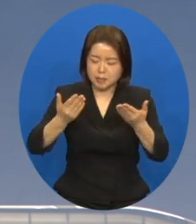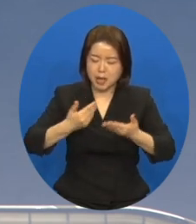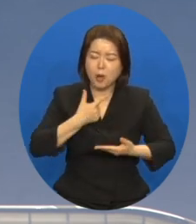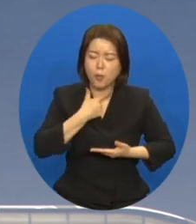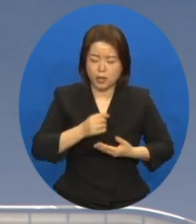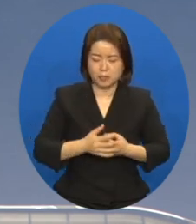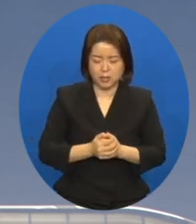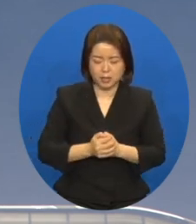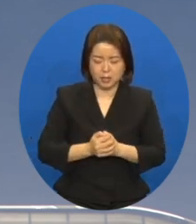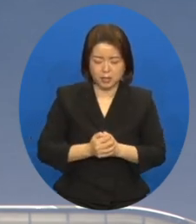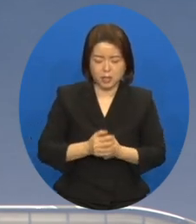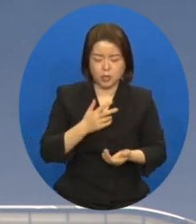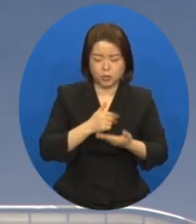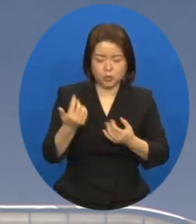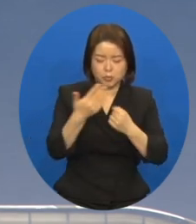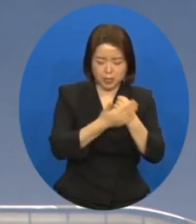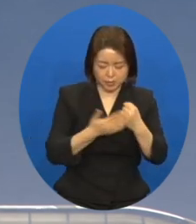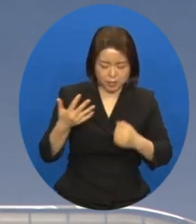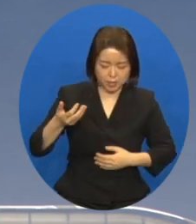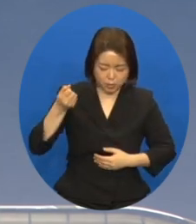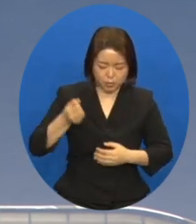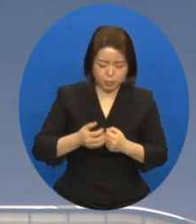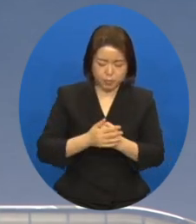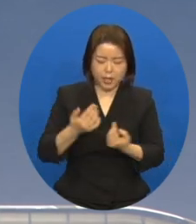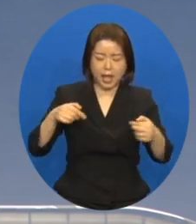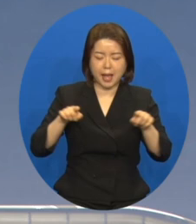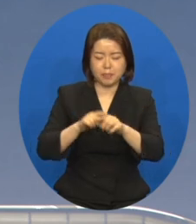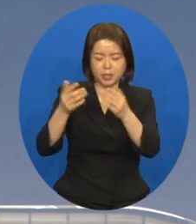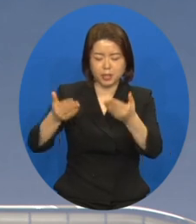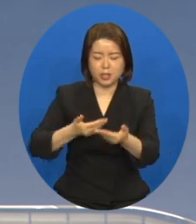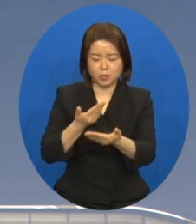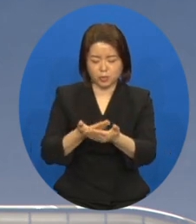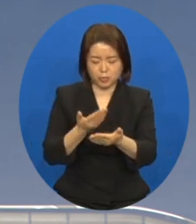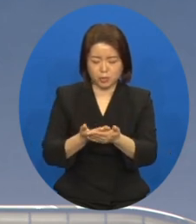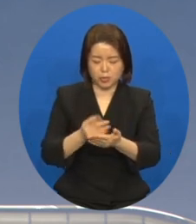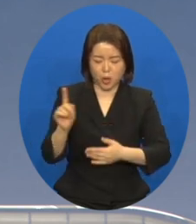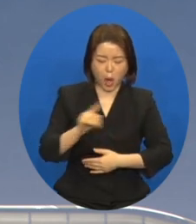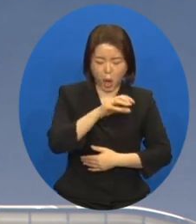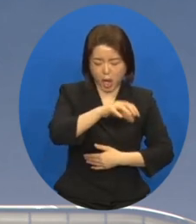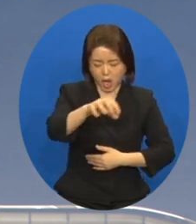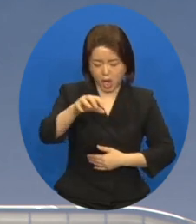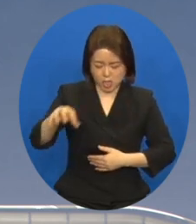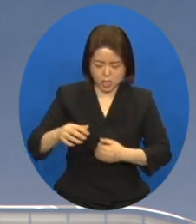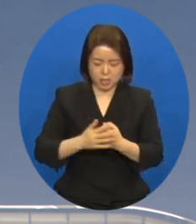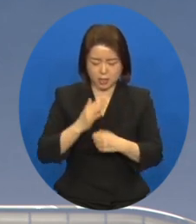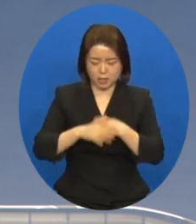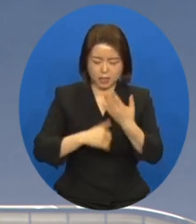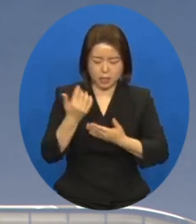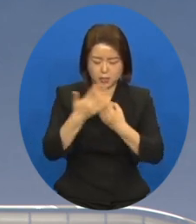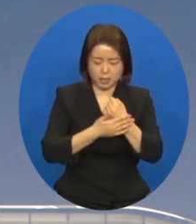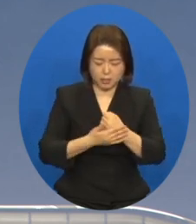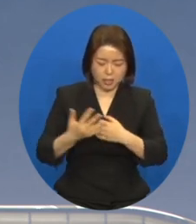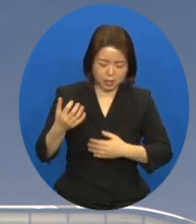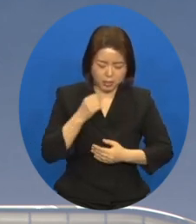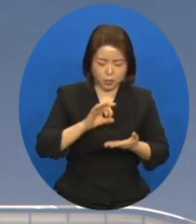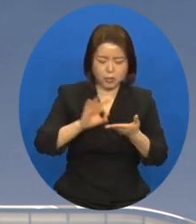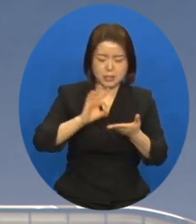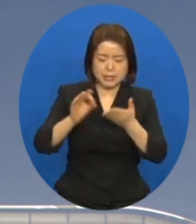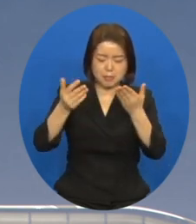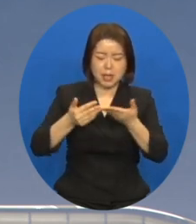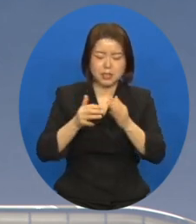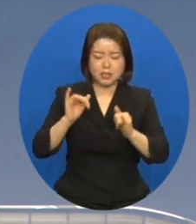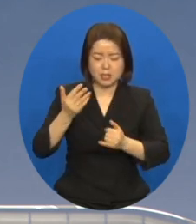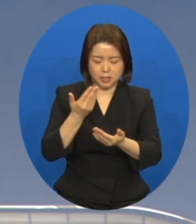싶습니다. 주님의 은혜로 함께 하소서. 어디서든지 하나님의 은혜로 쓰임받는 자가 되게